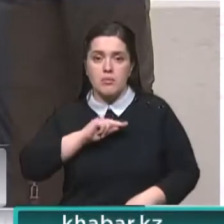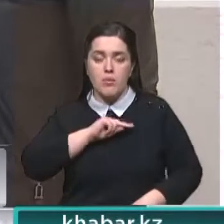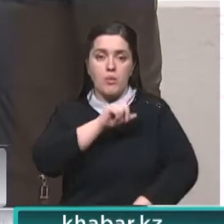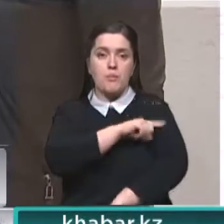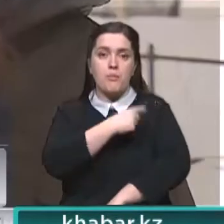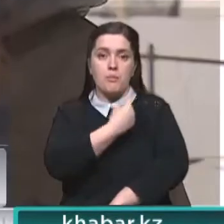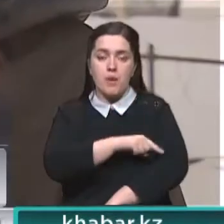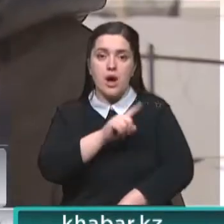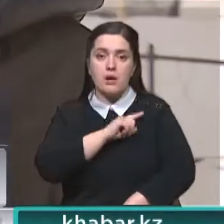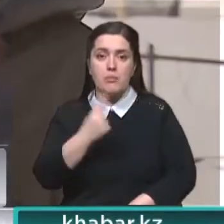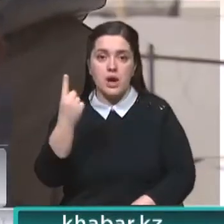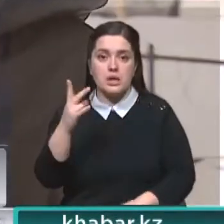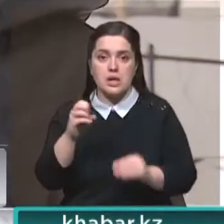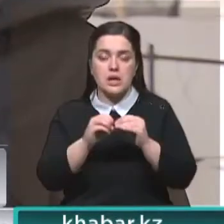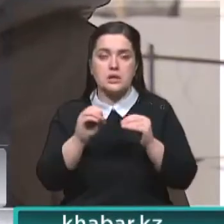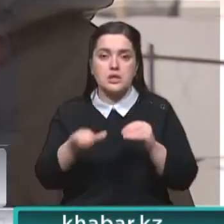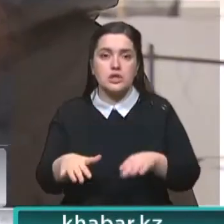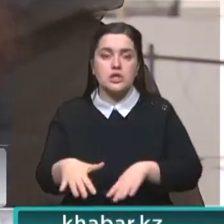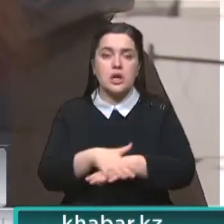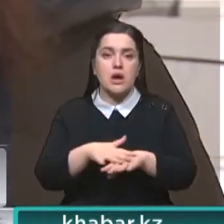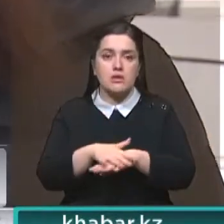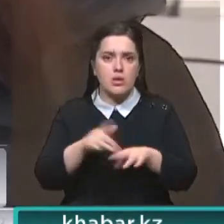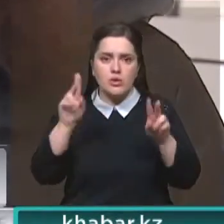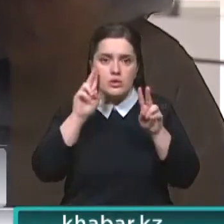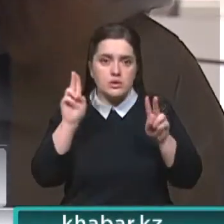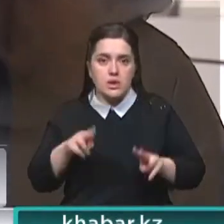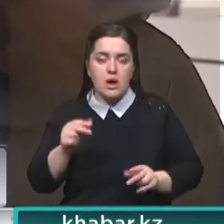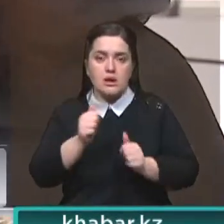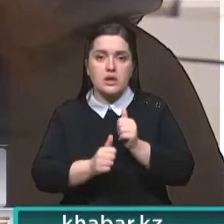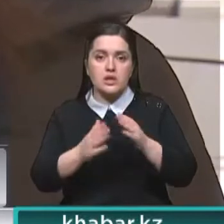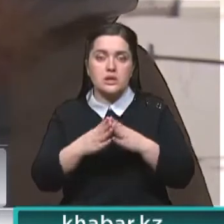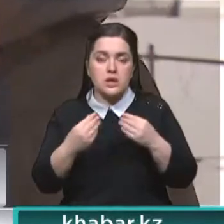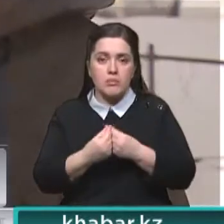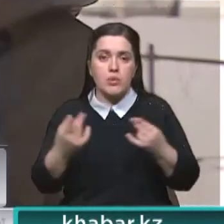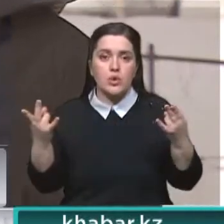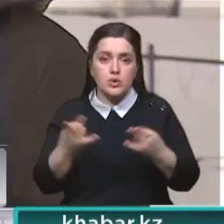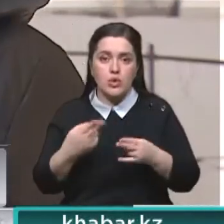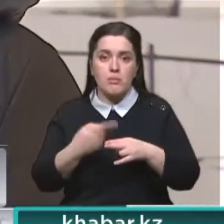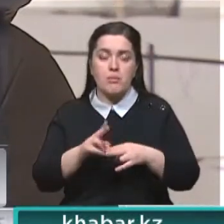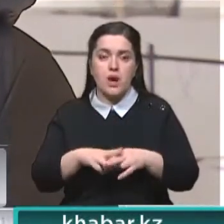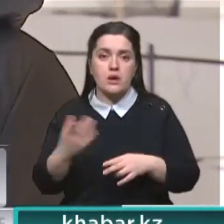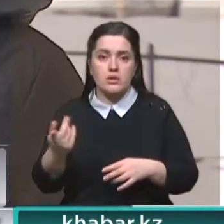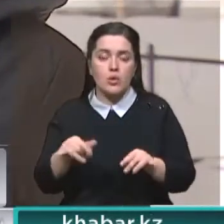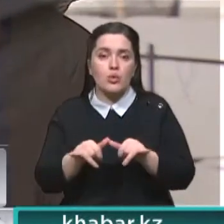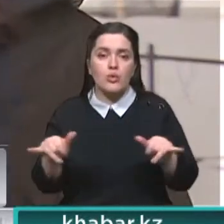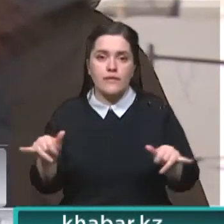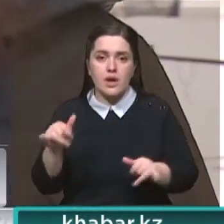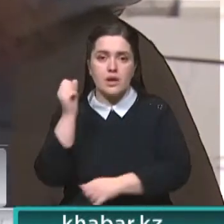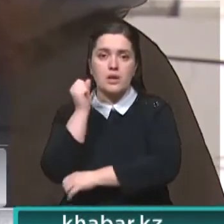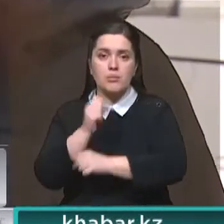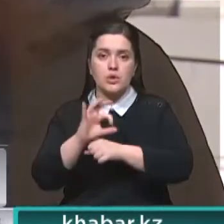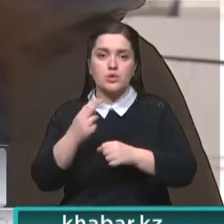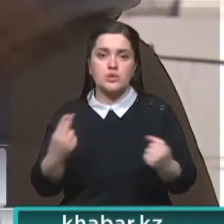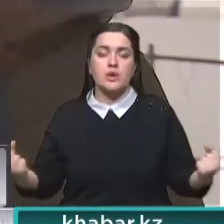работает 1 на 10000 населения он не узнает о каждой семье нужно сделать его 3 на 10 тысяч населения сделать социальную поддержку